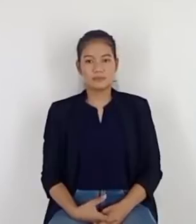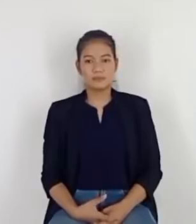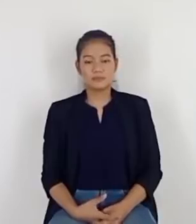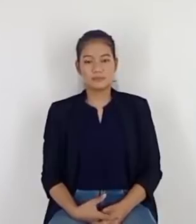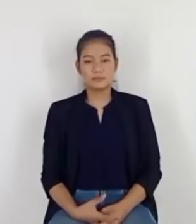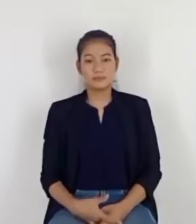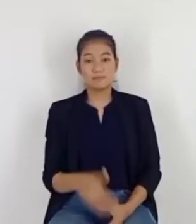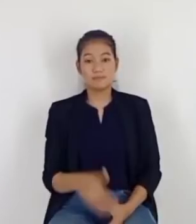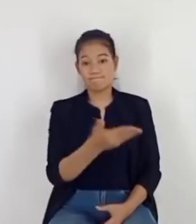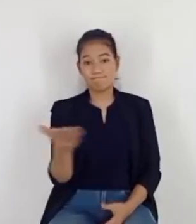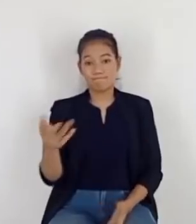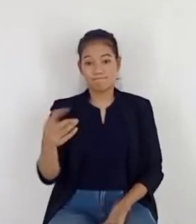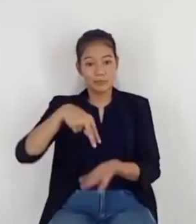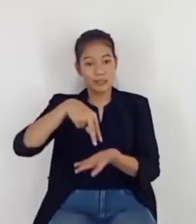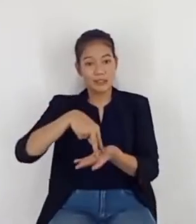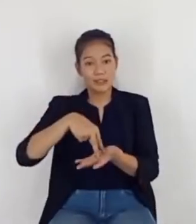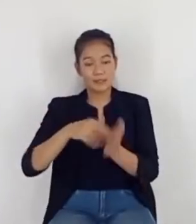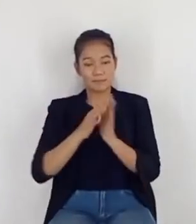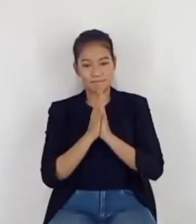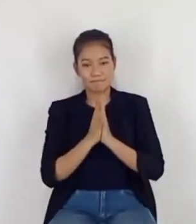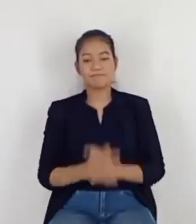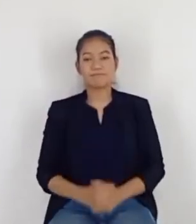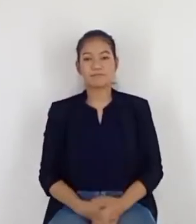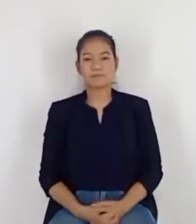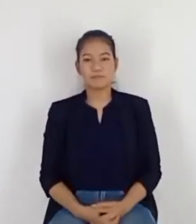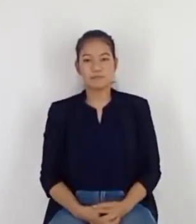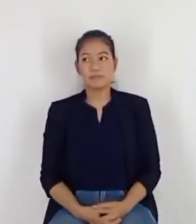Jemaat disilakan berdiri.